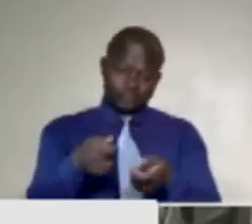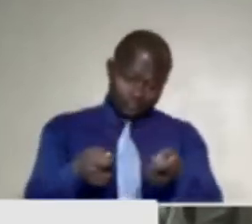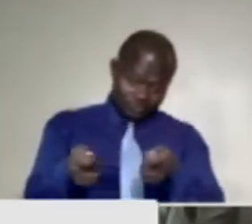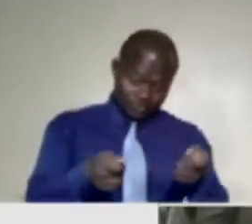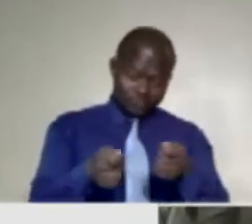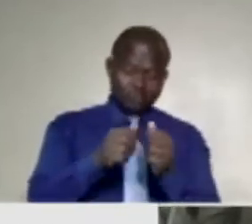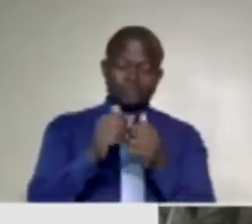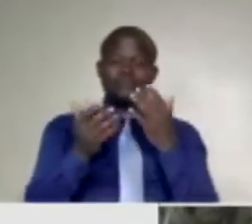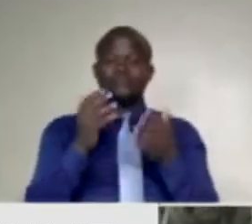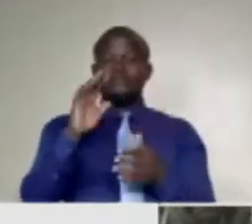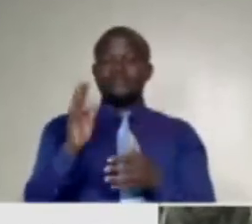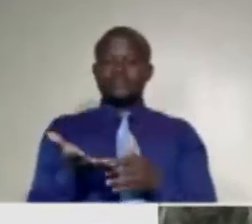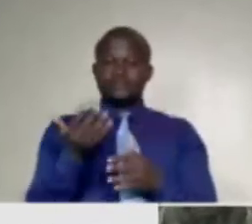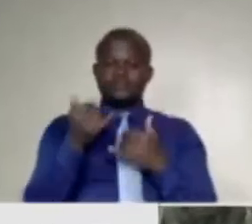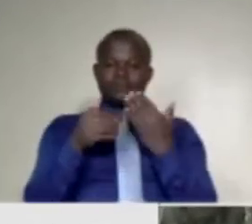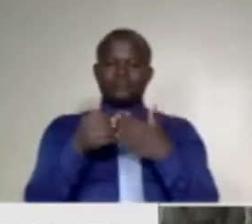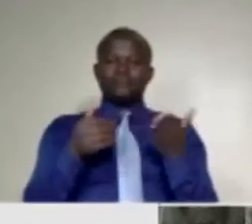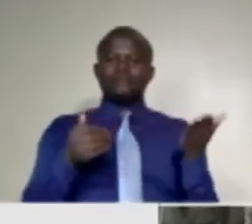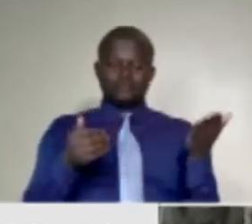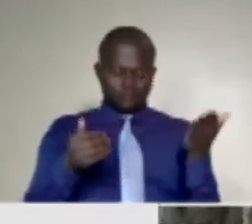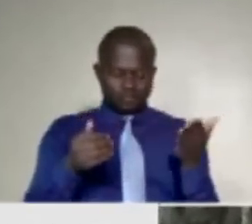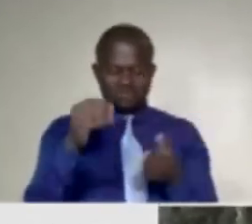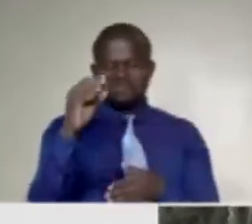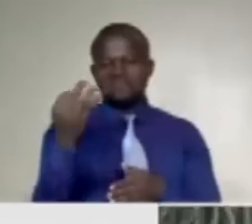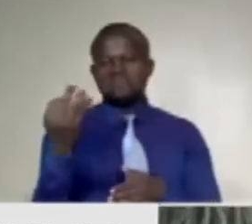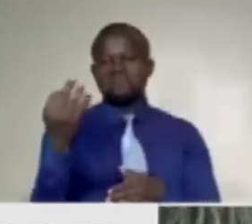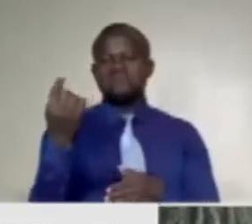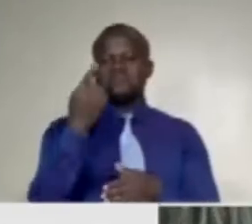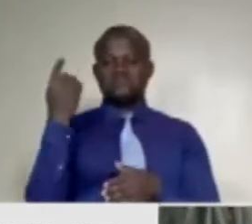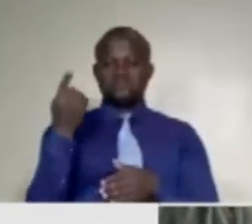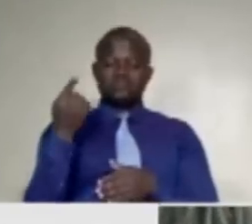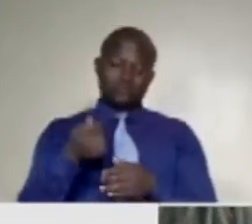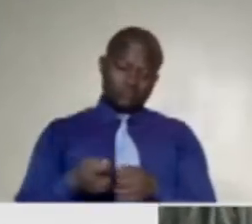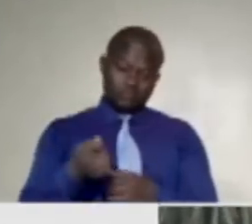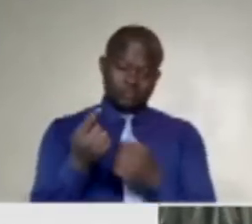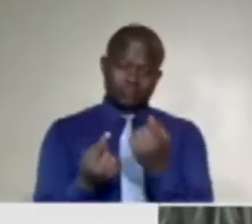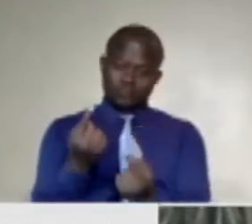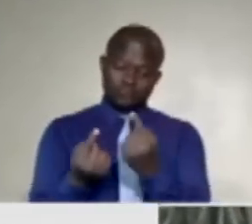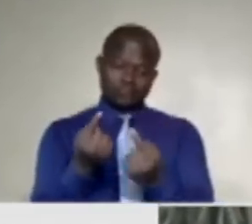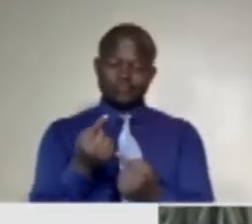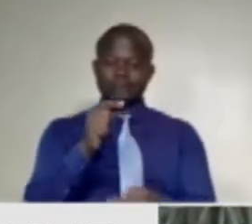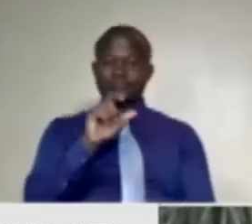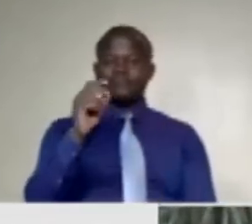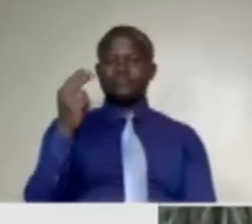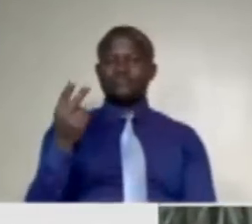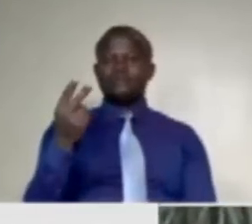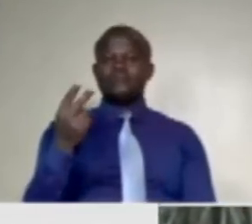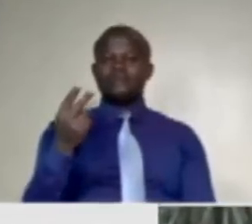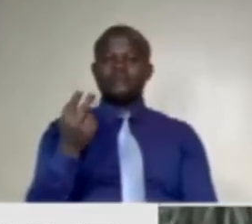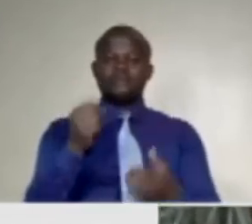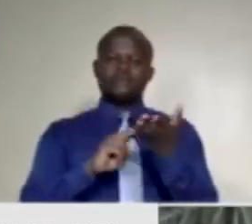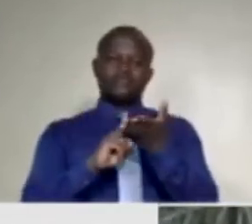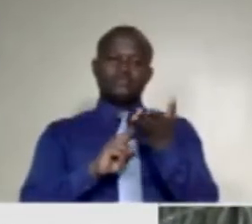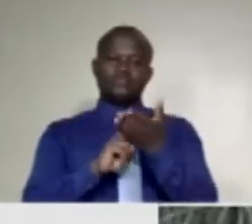imyase nk'itanu umutsigaye cyana nk'itatu inkwi nacanaga ibyumweru bibiri ku mashyiga